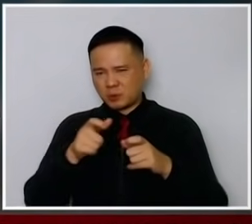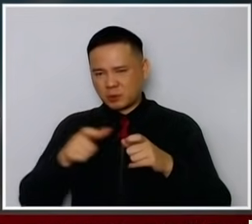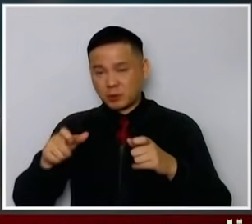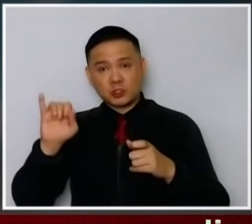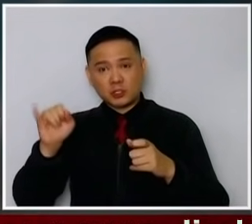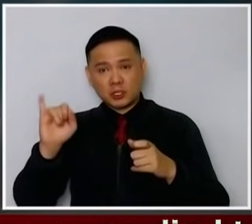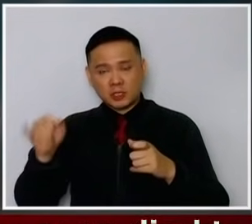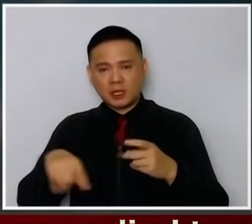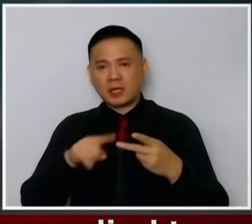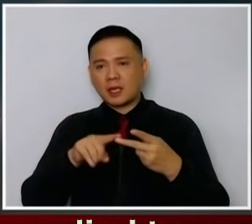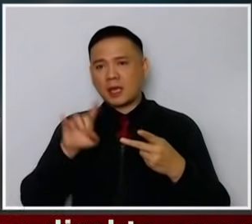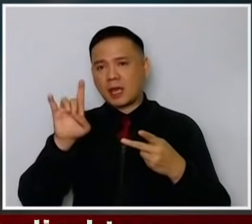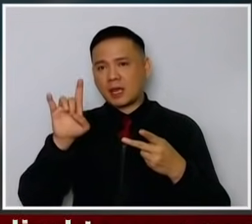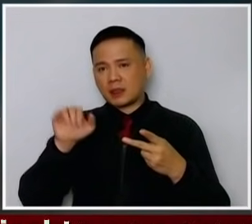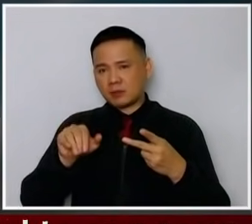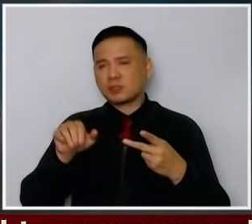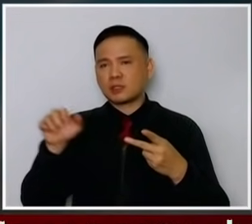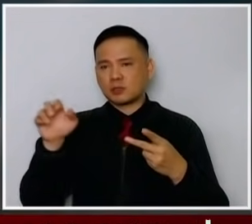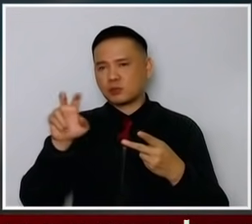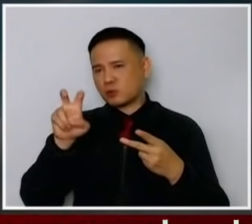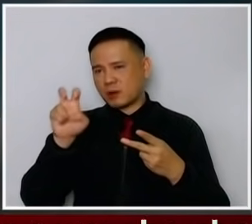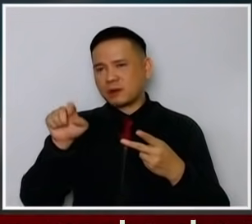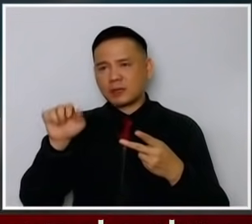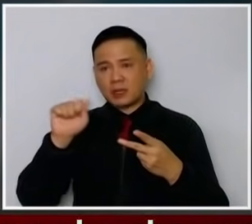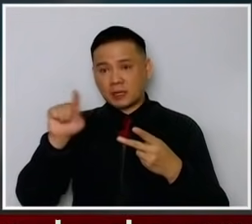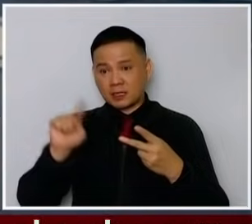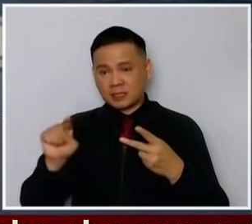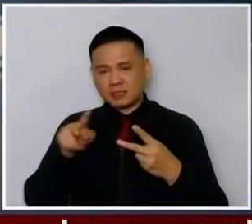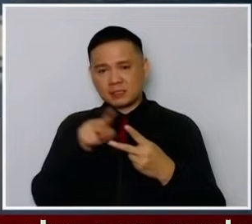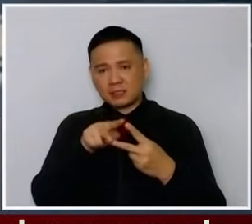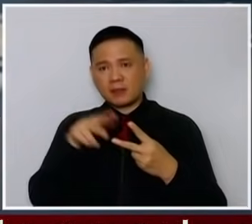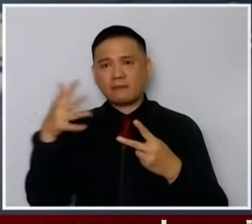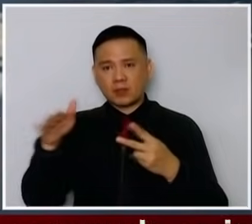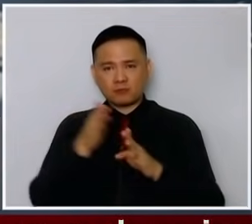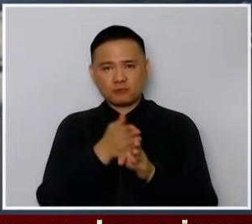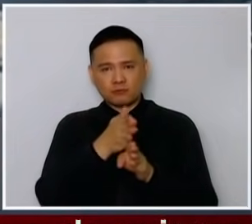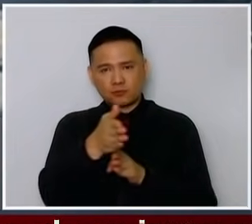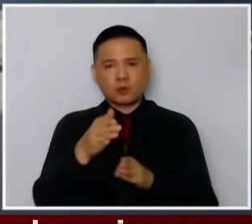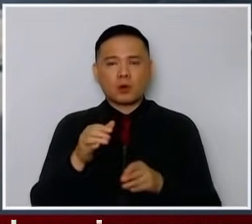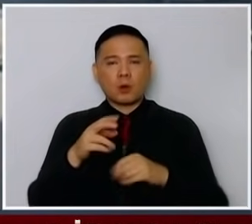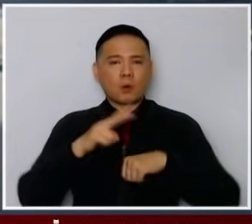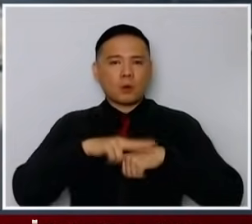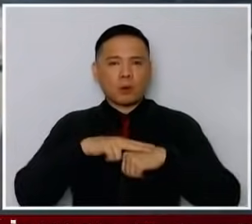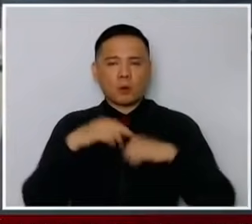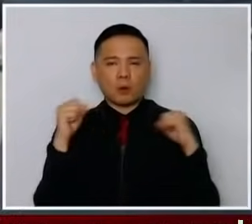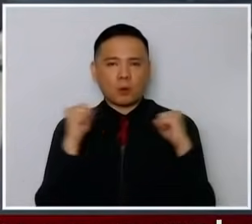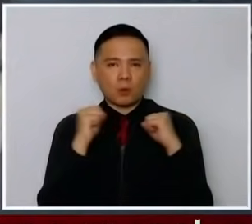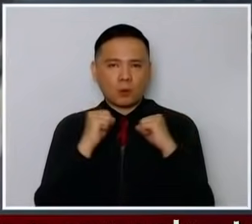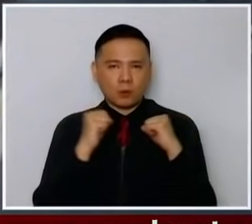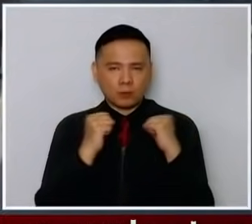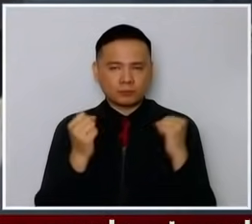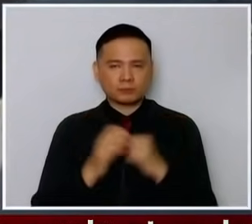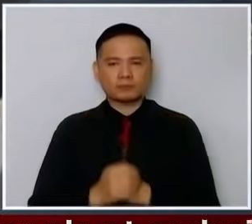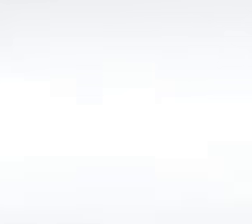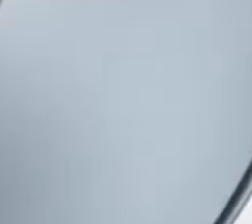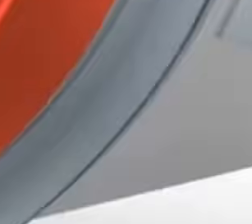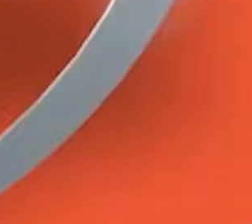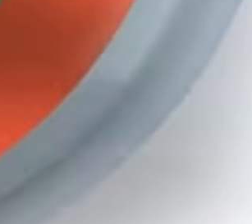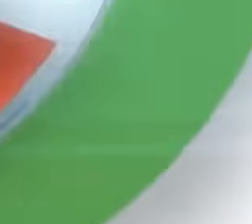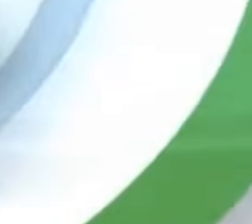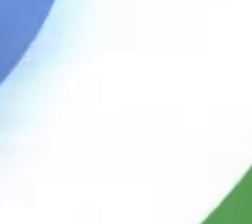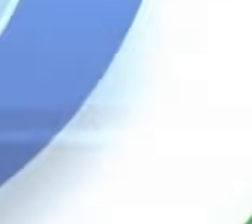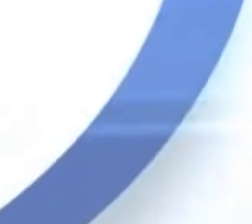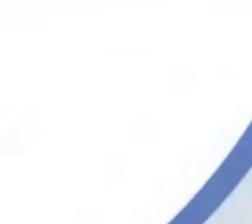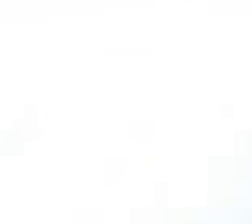at 8,300 doses ng AstraZeneca ay dinerecho sa cold chain facility. Jerome Lantin, ABS-CBN News.